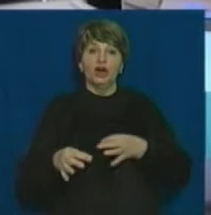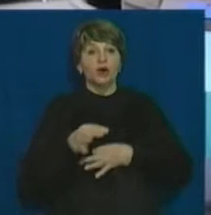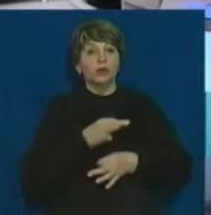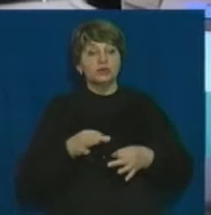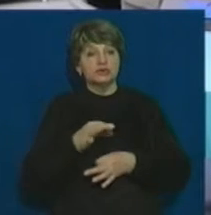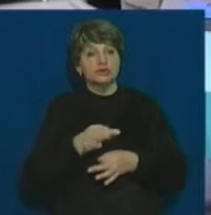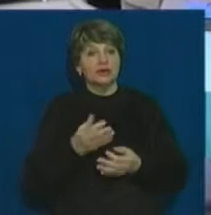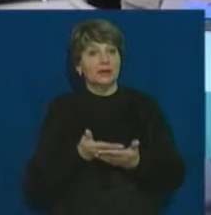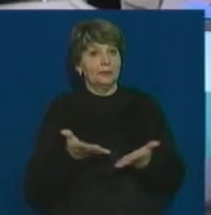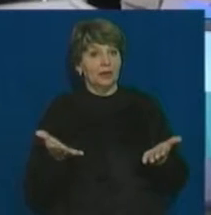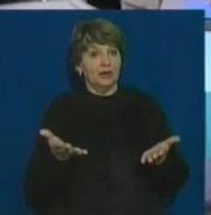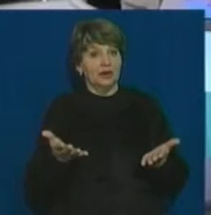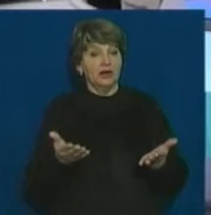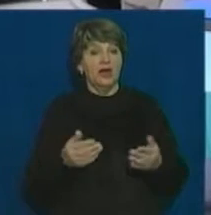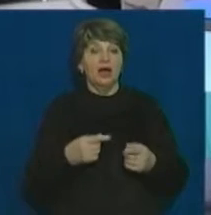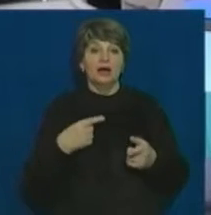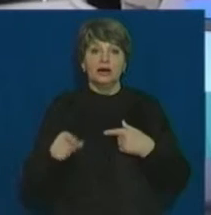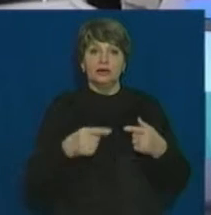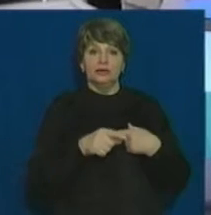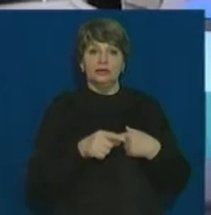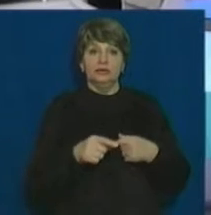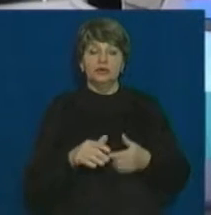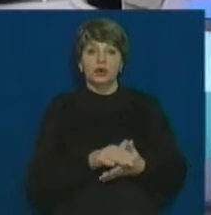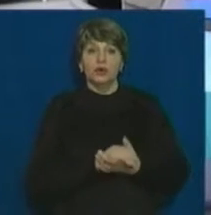від громадських слухань чи громадських обговорень, наприклад?